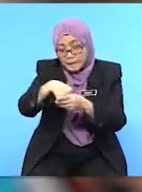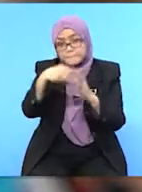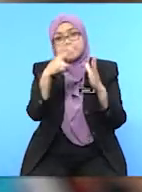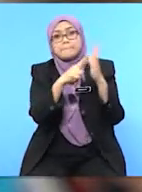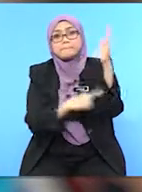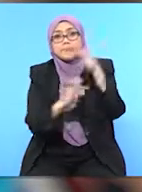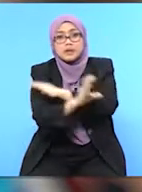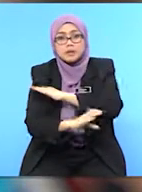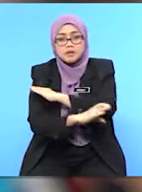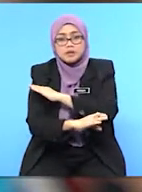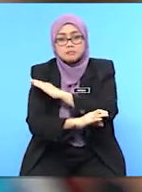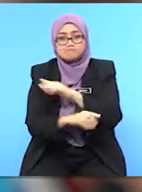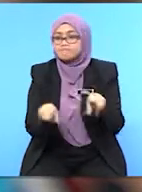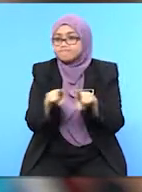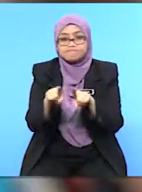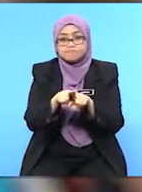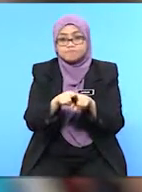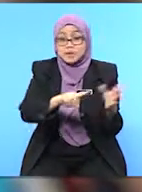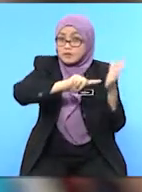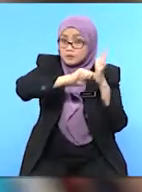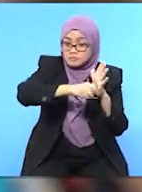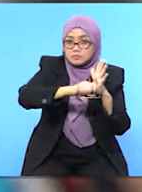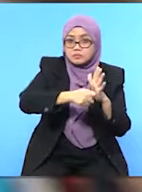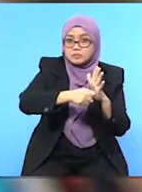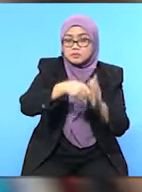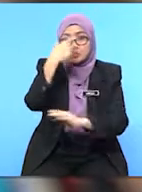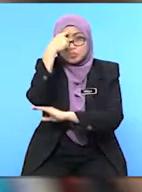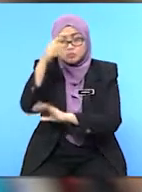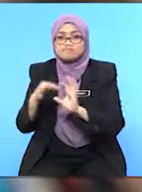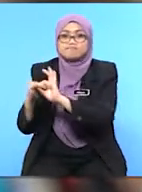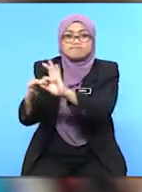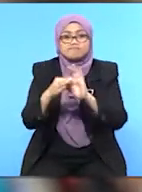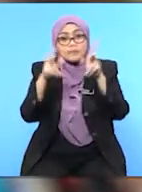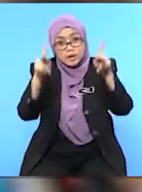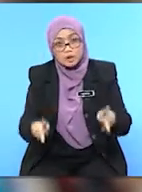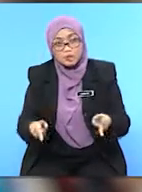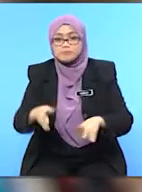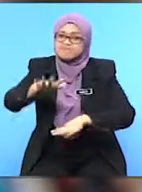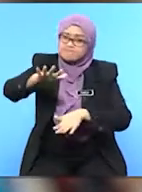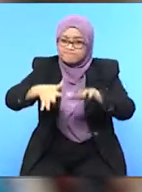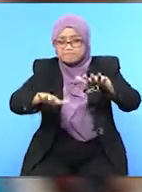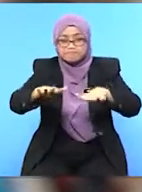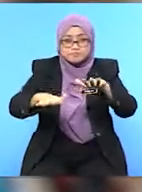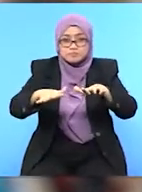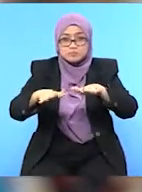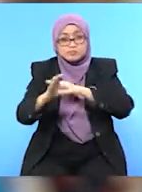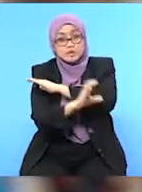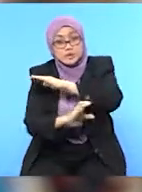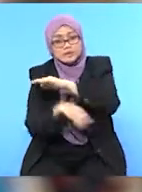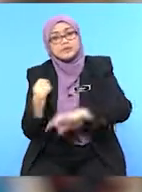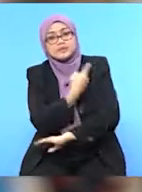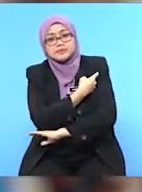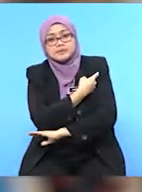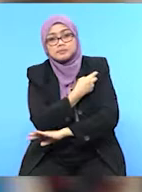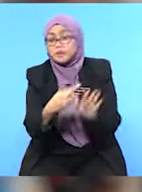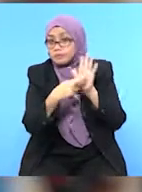merupakan kunci kepada kaumnya dan perpaduan kaum demi kejayaan dan kestabilan mission Oke khususnya murid